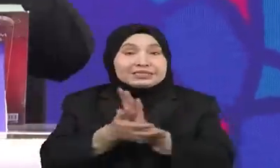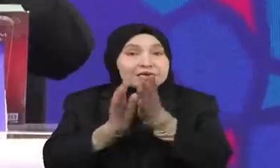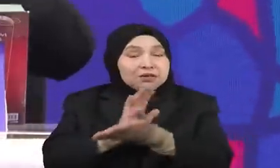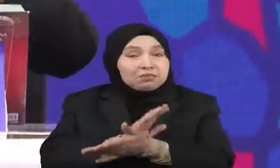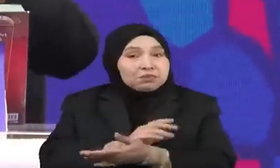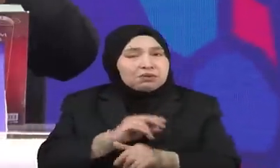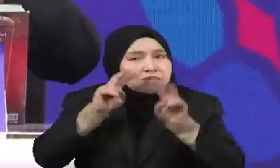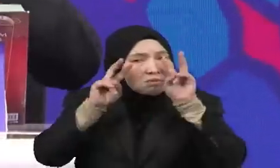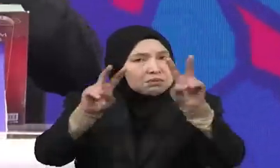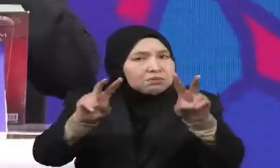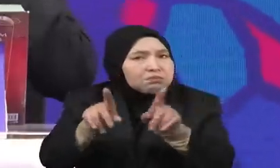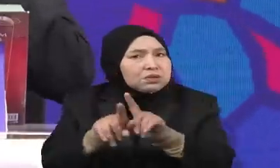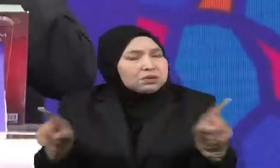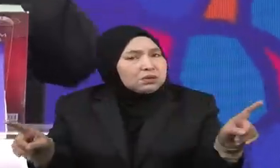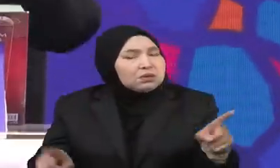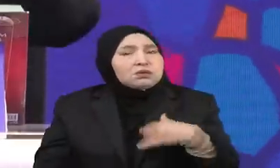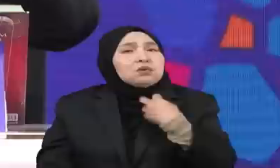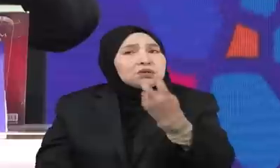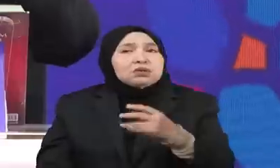biar nampak dia punya perbedaan